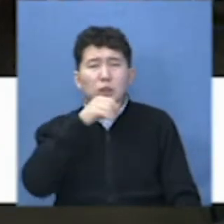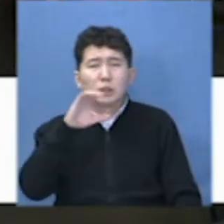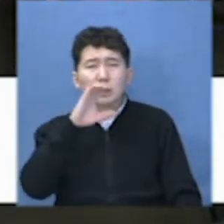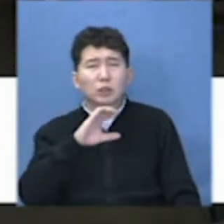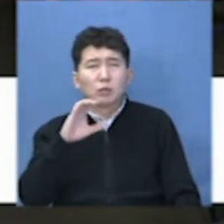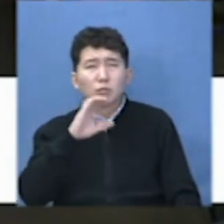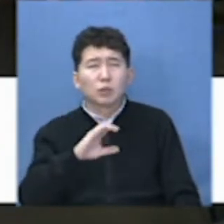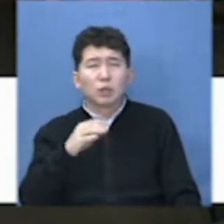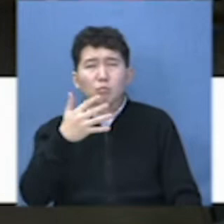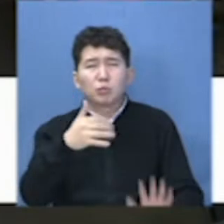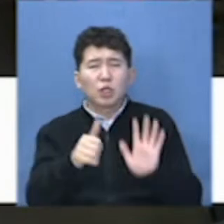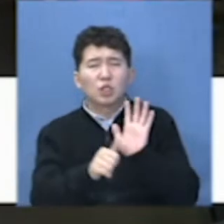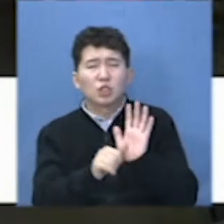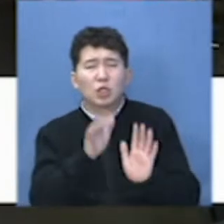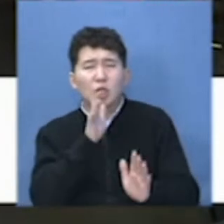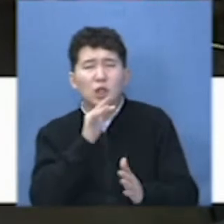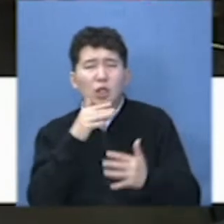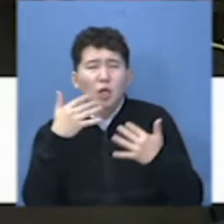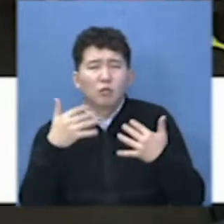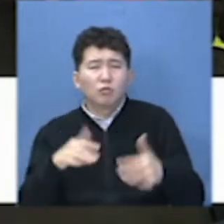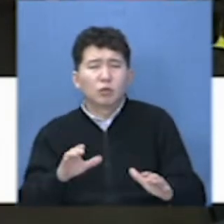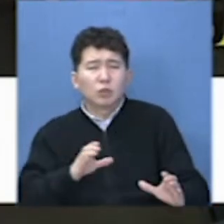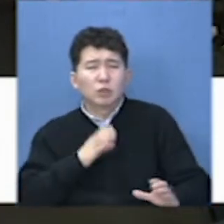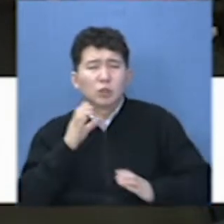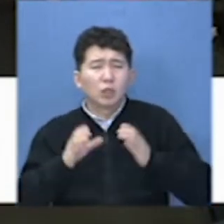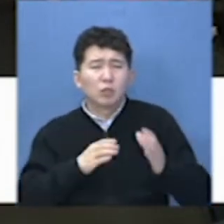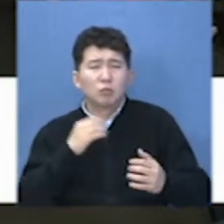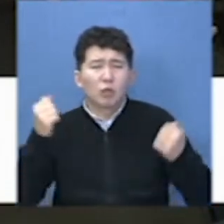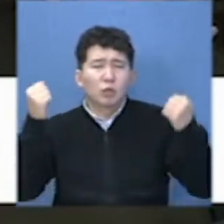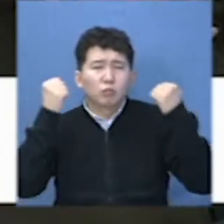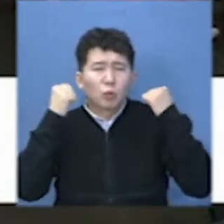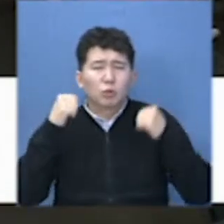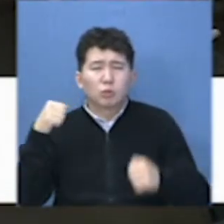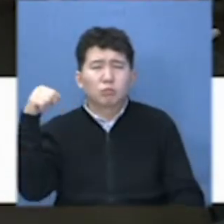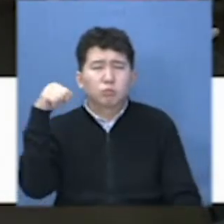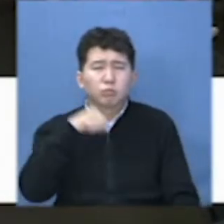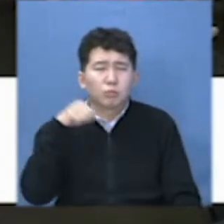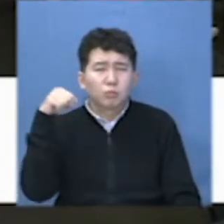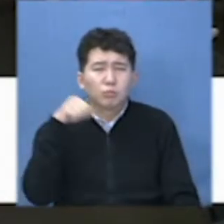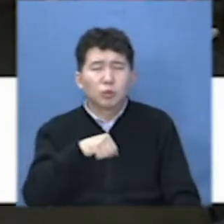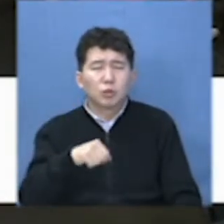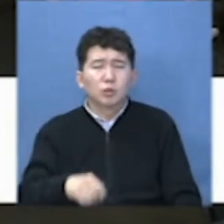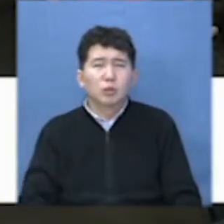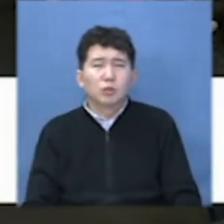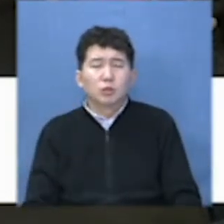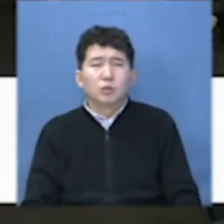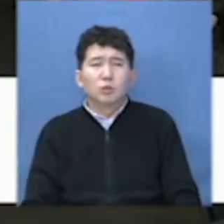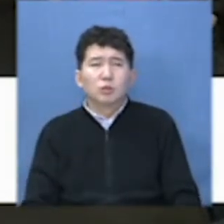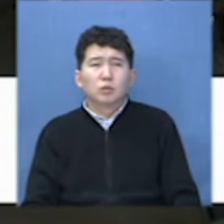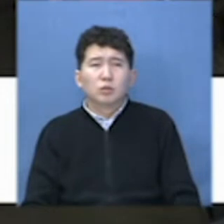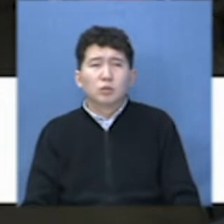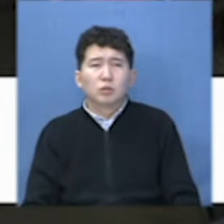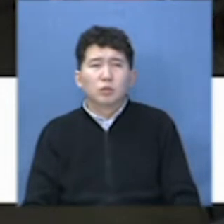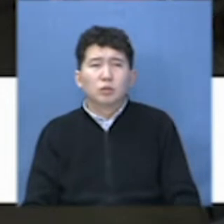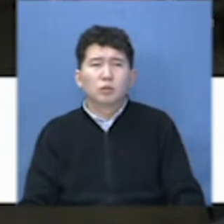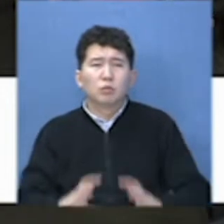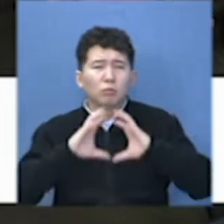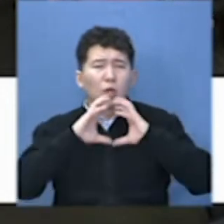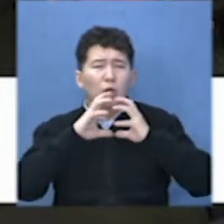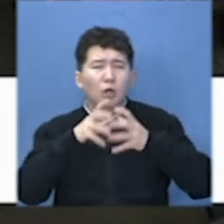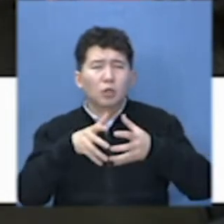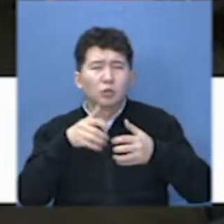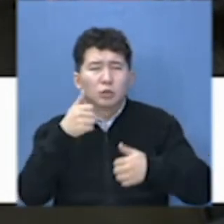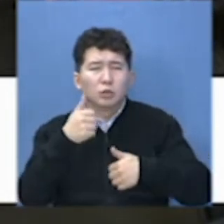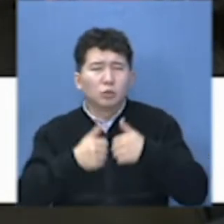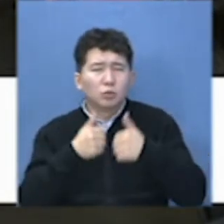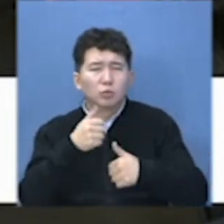дүркін әлем чемпионы болдым армрестлингтен. 11 мәрте жүлдегер болдым, одан бөлек әлем чемпионаттарында